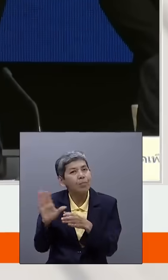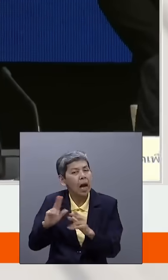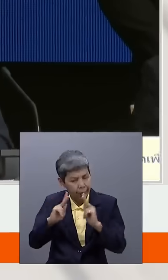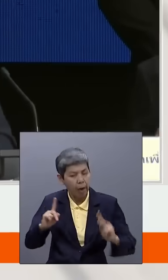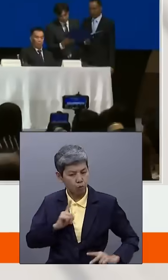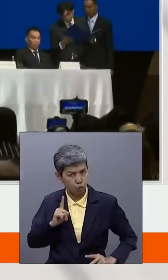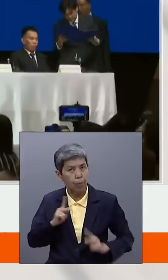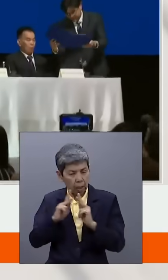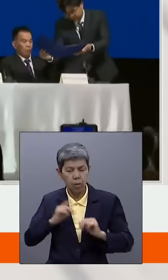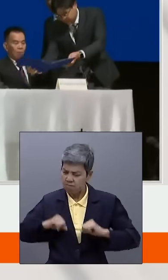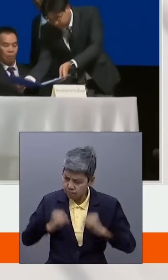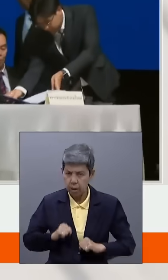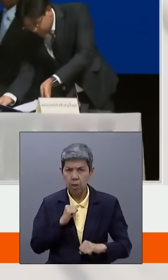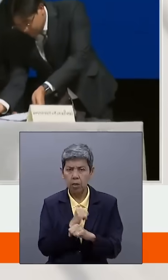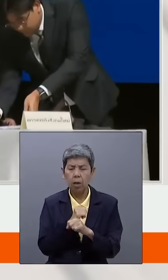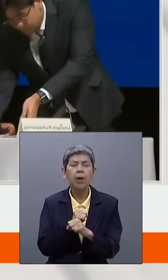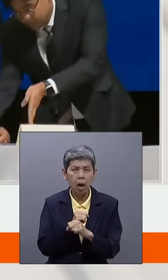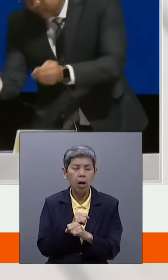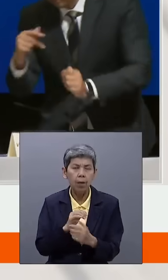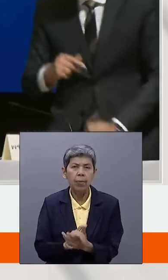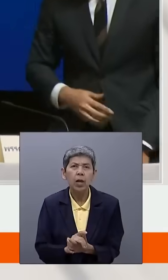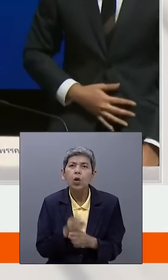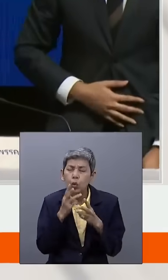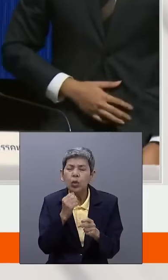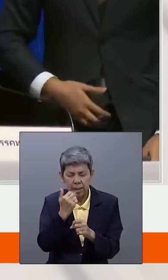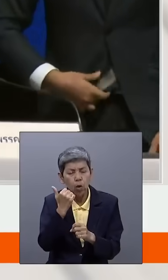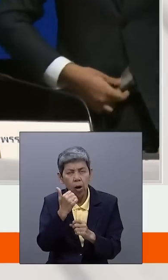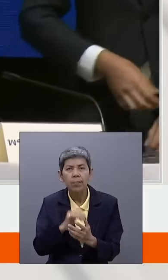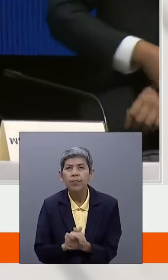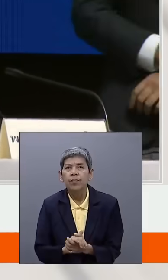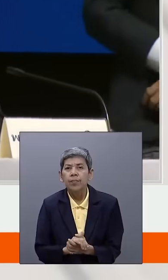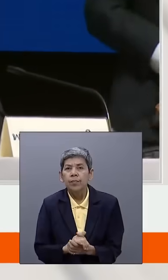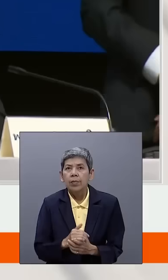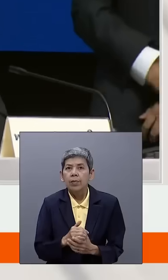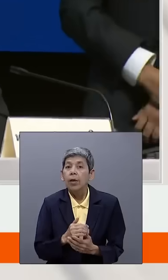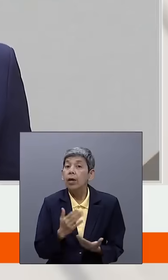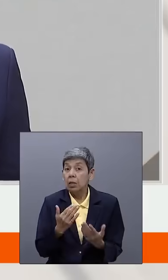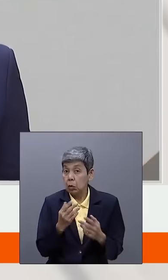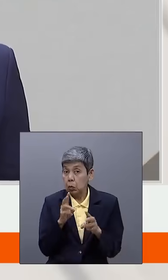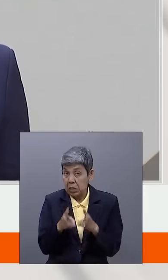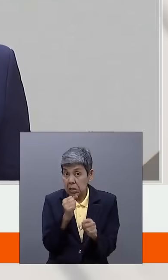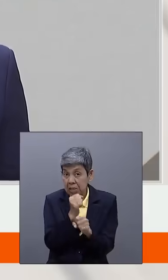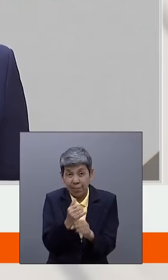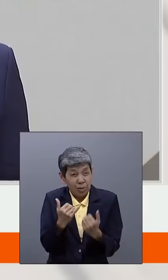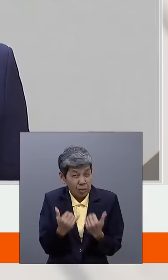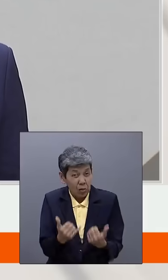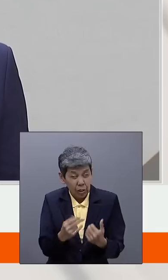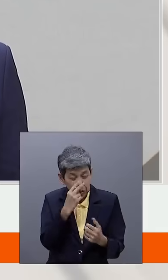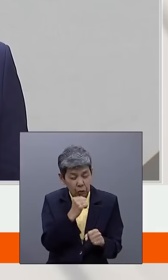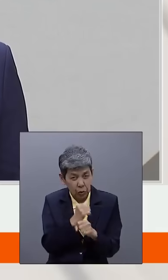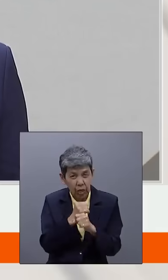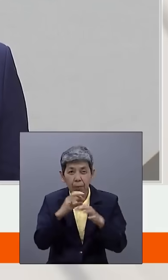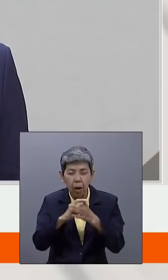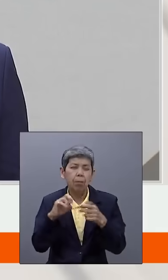เป็นกระบวนการเคลื่อนไหวนอกสภาจะดีกว่าไหมม ัน ยืดหยุ่นได้มากกว่าใช่ไหมครับ ค่ะบริบทต่างๆในเวลานี้มันจะจบลงด้วย